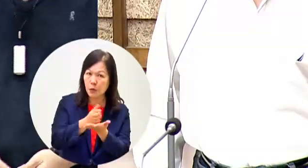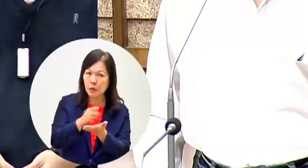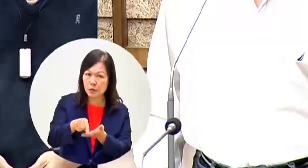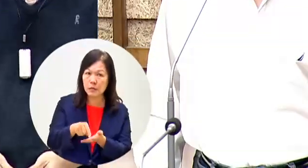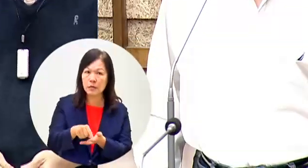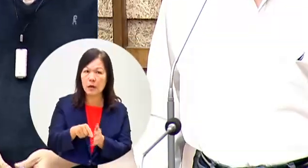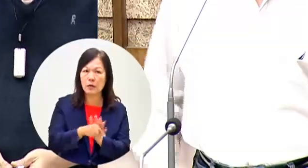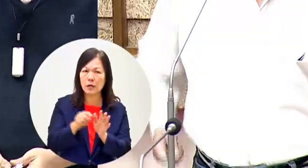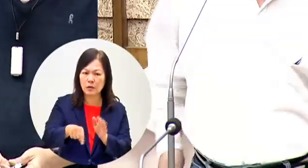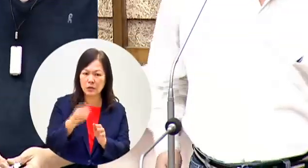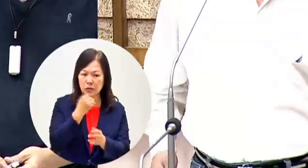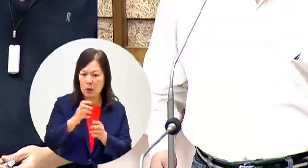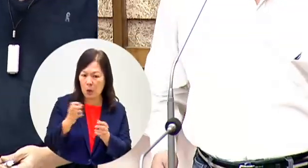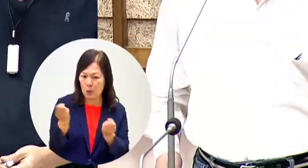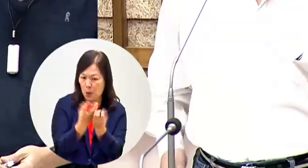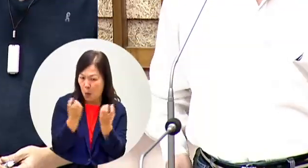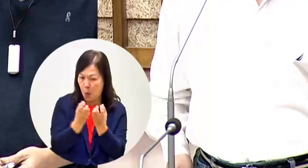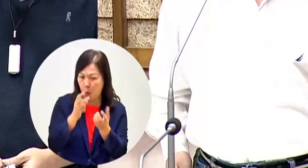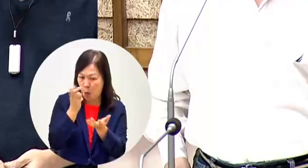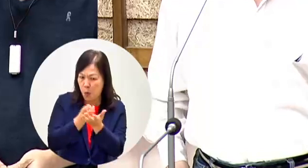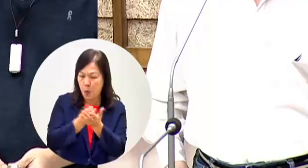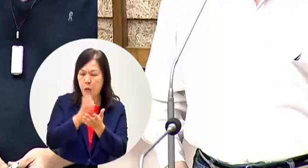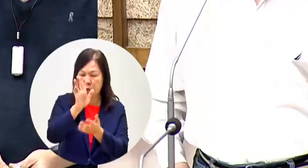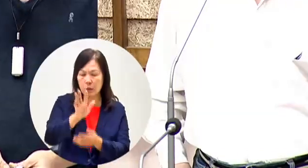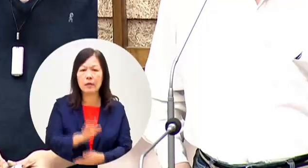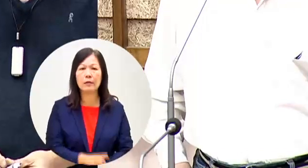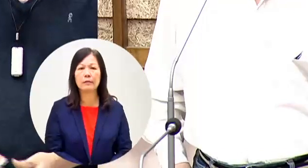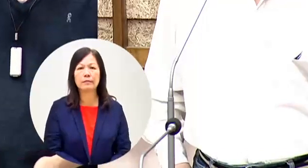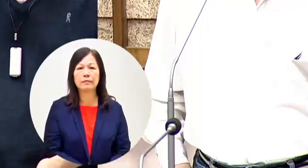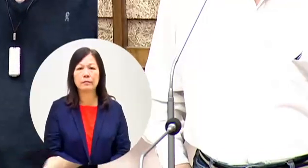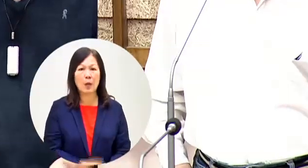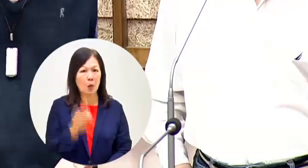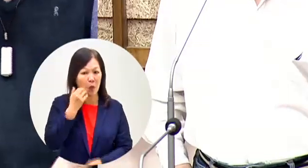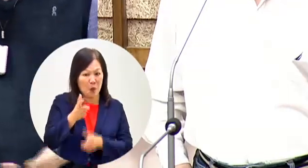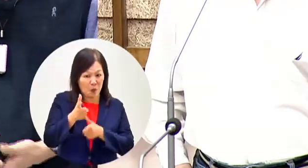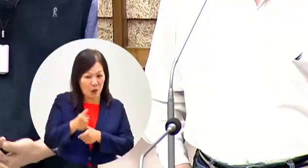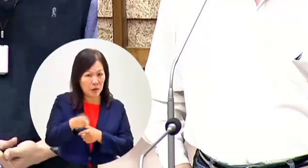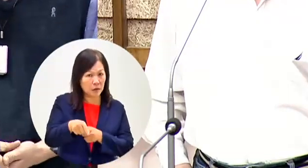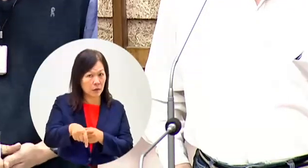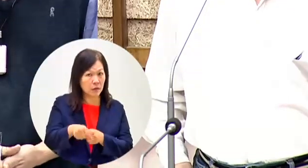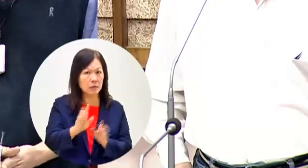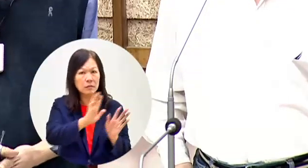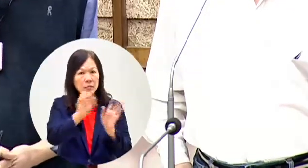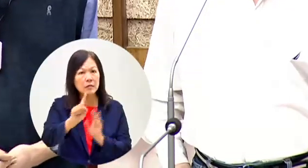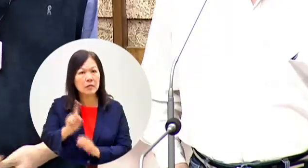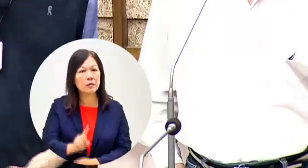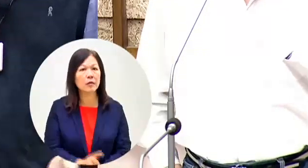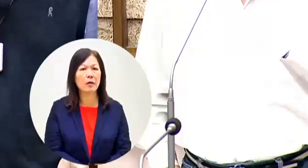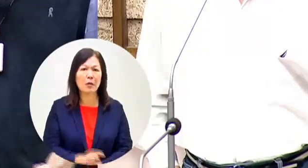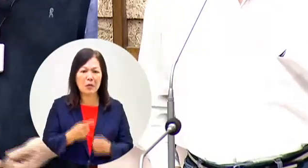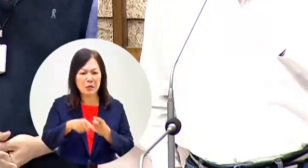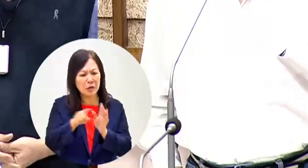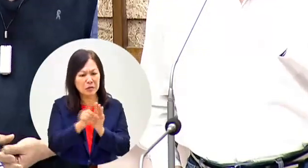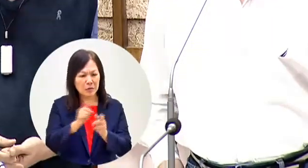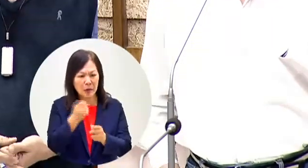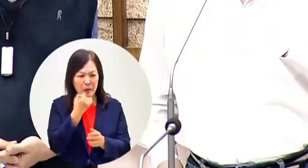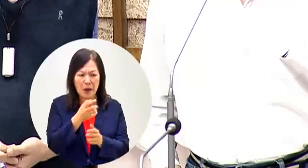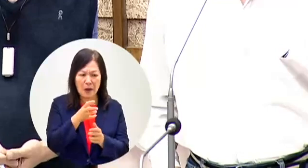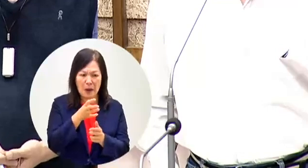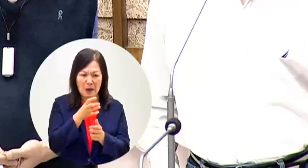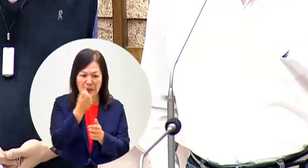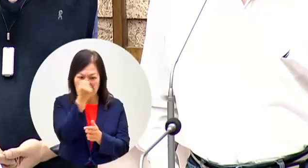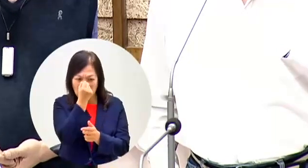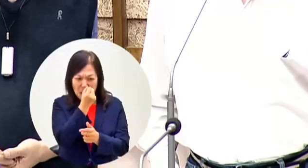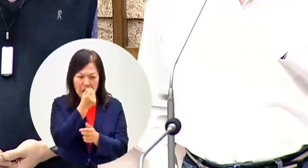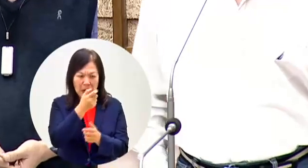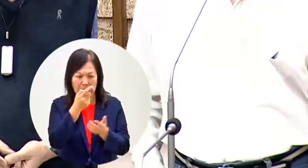大案件，啊，夜情这个是差不多啥？嗯， 应该是什么重刑犯呐、啊？ 重刑犯呐、啊，吼、哦。 啊，个是什么重大